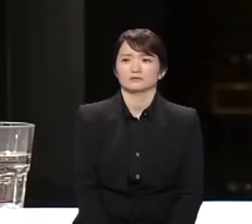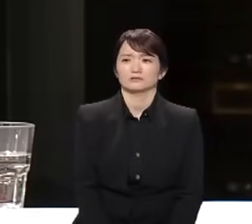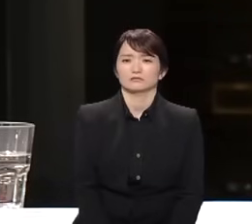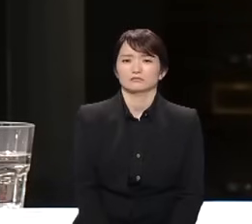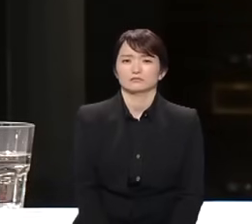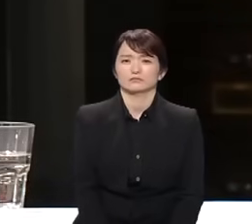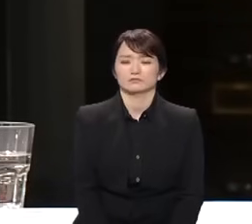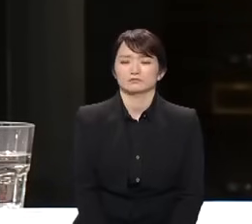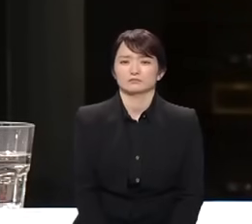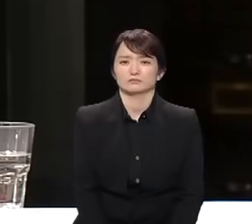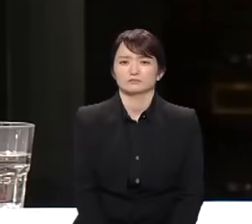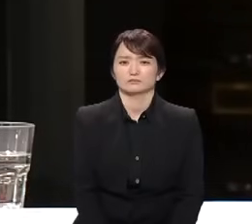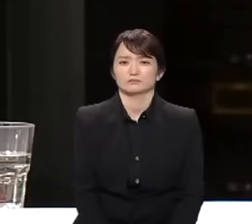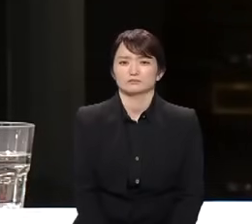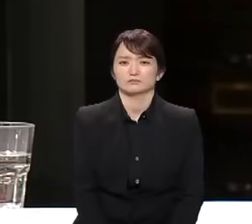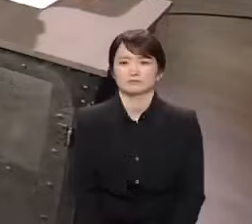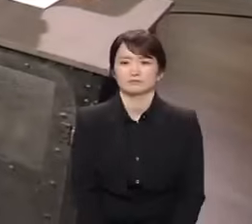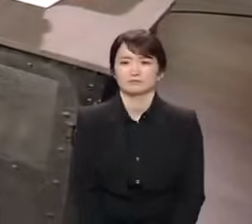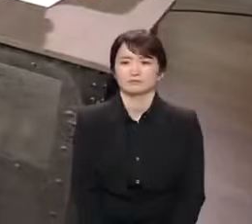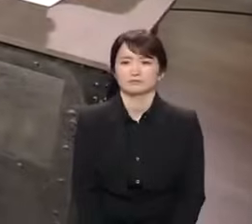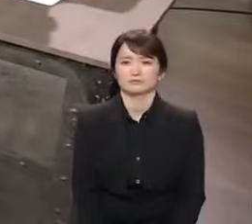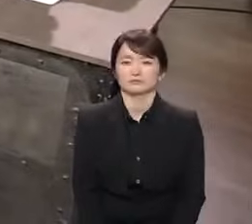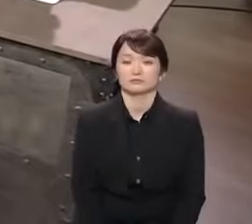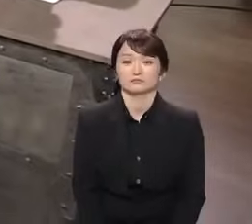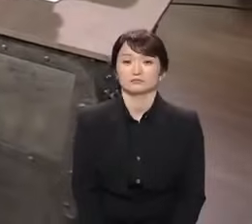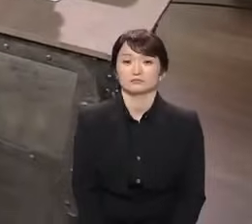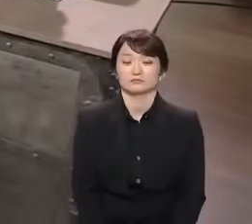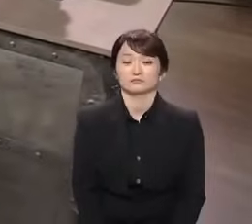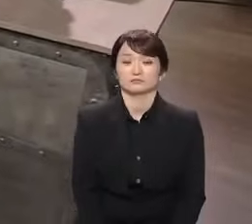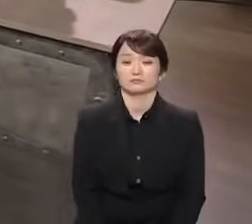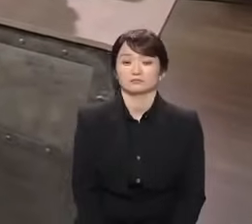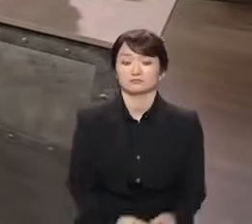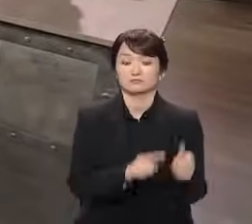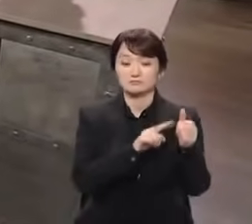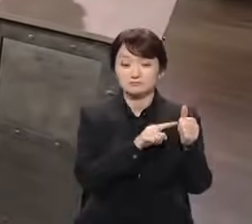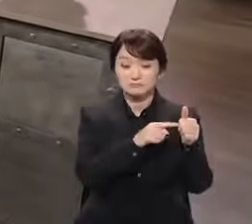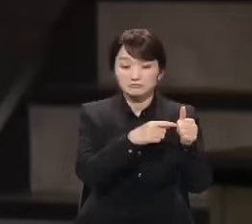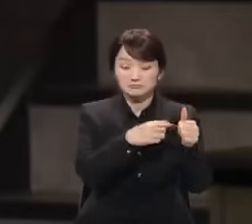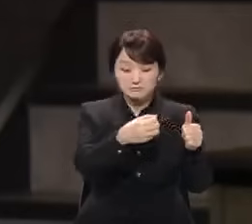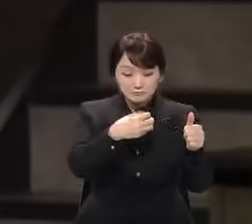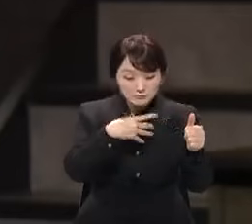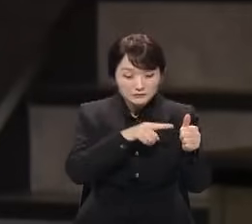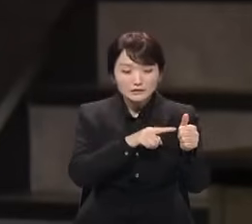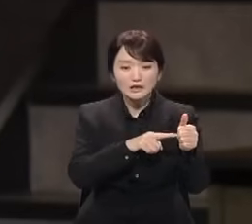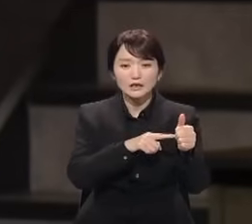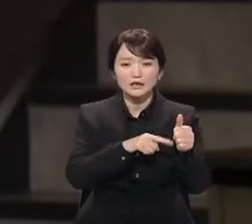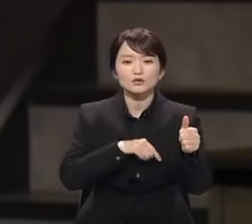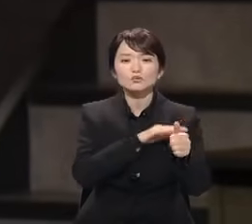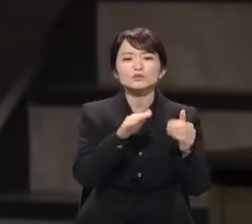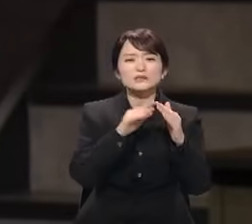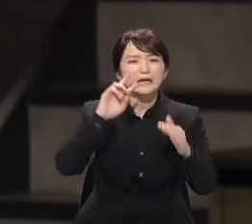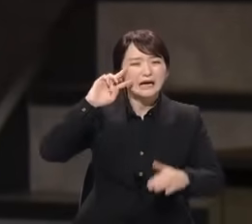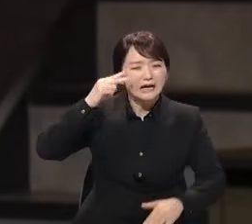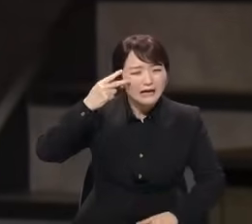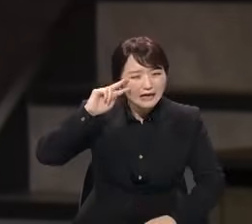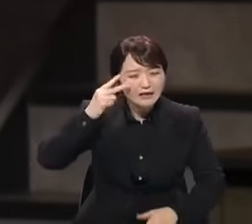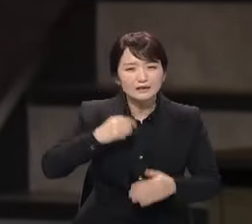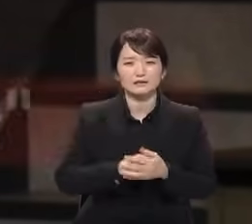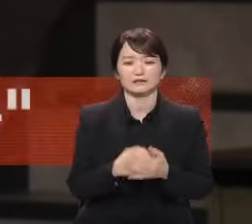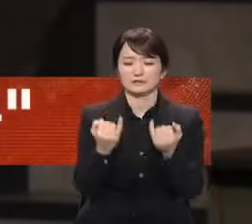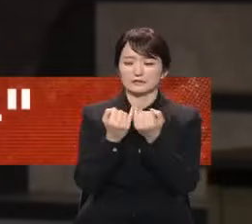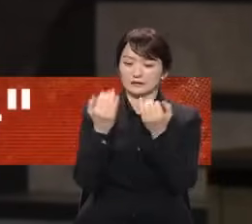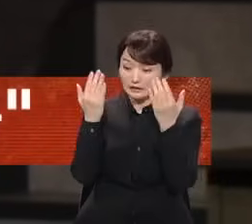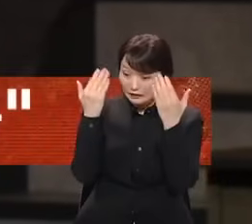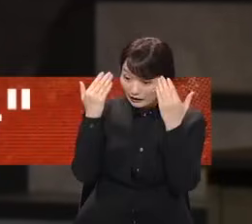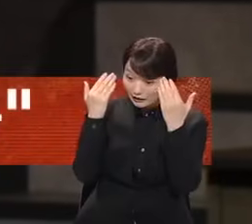네. 아, 본인은 뭐라고 얘기하냐면요. 우리 집으로 착각했다. 이렇게 얘기를 했어요. 여학교 교문을